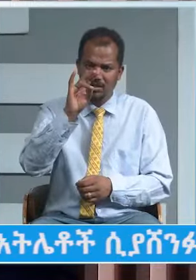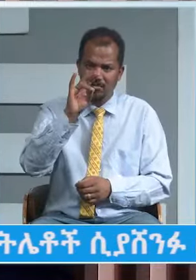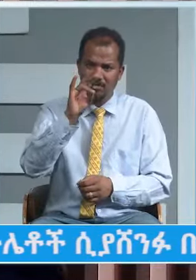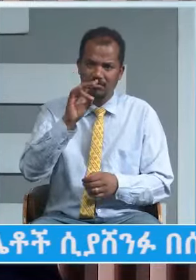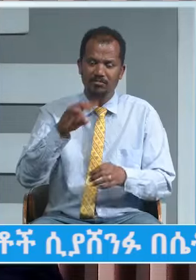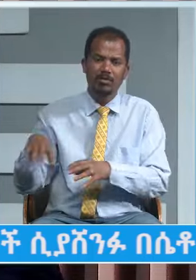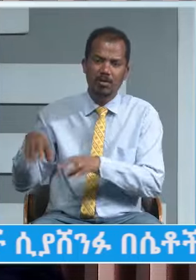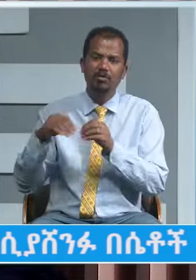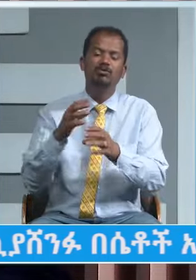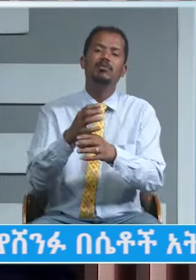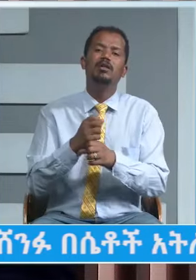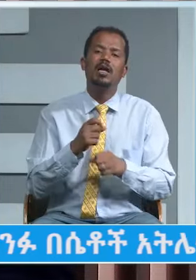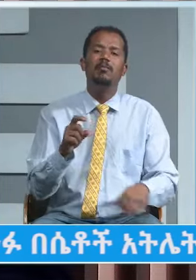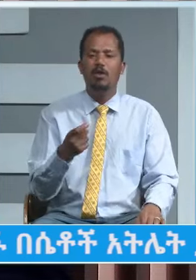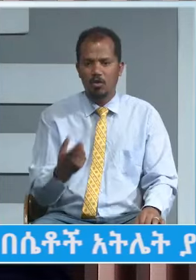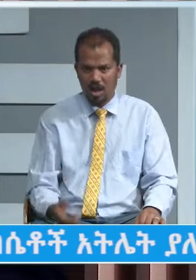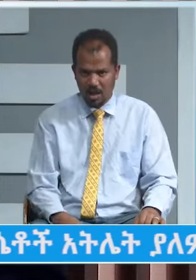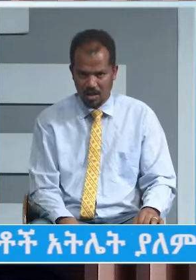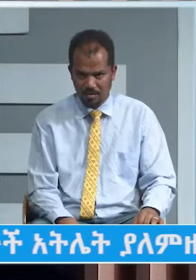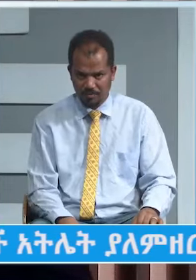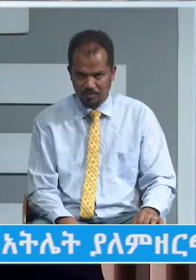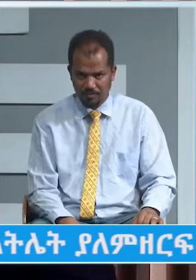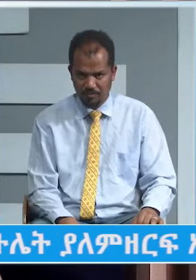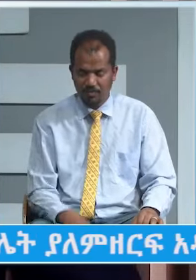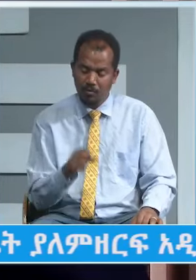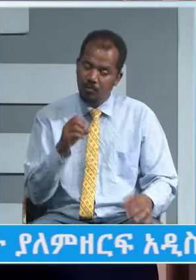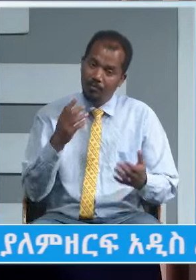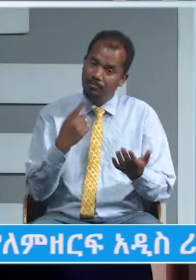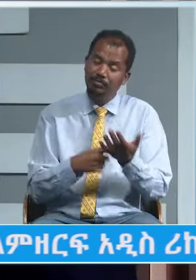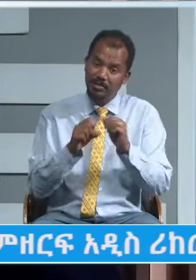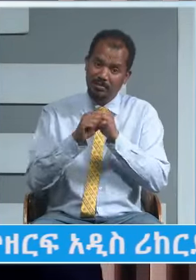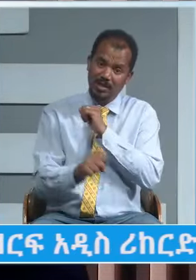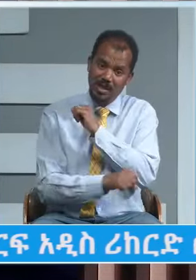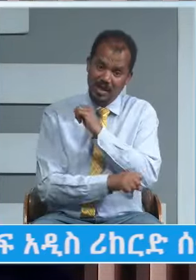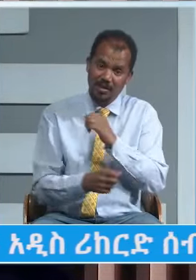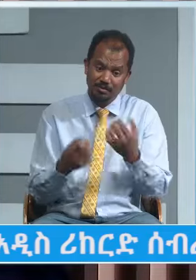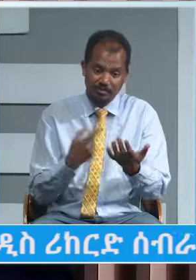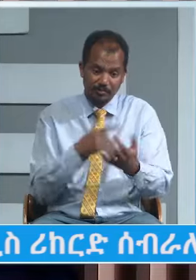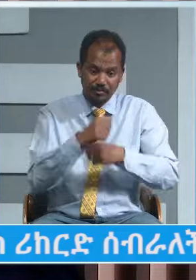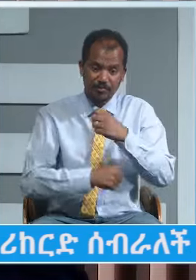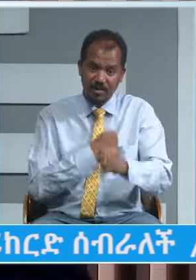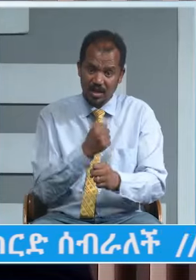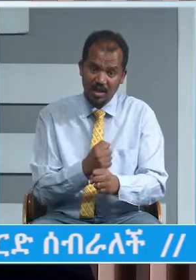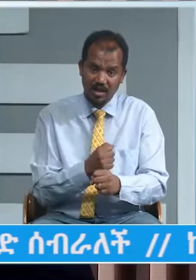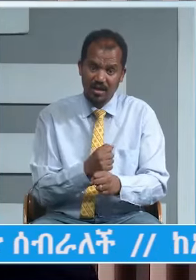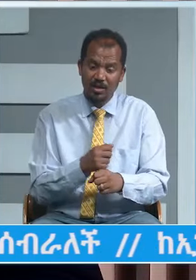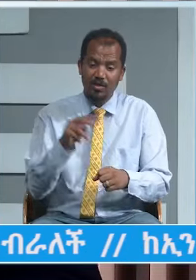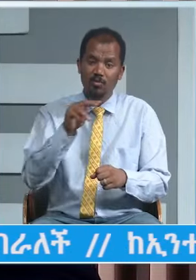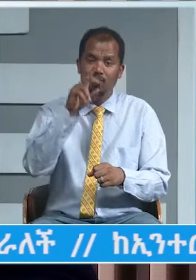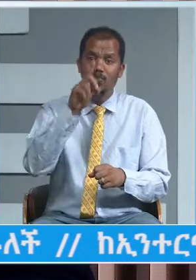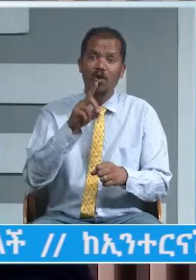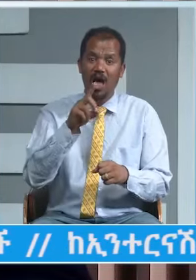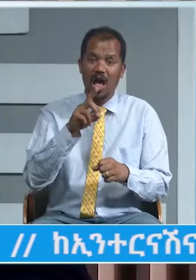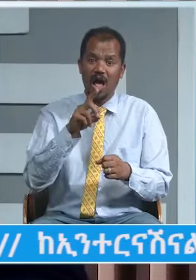91,597 ሰልጣኞችን የምንቀበል ይሆናል ማለት ነው። ሶ በዚህ መሰረት በዚህ አመት በቴክኒክና